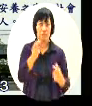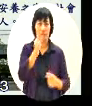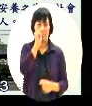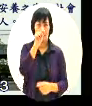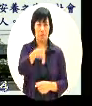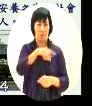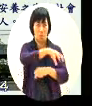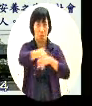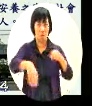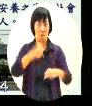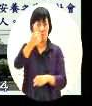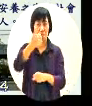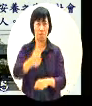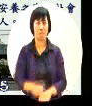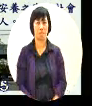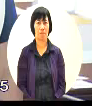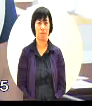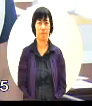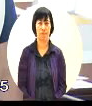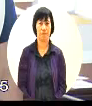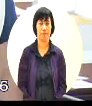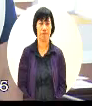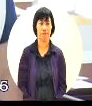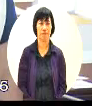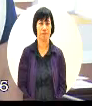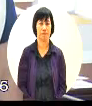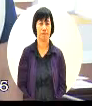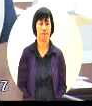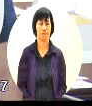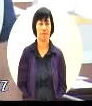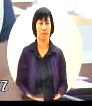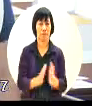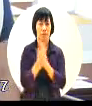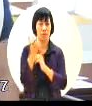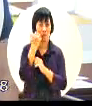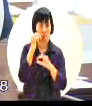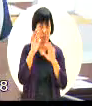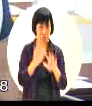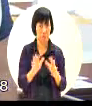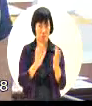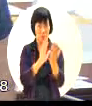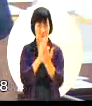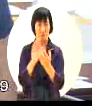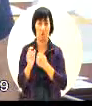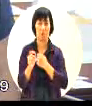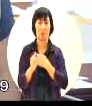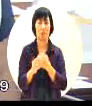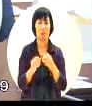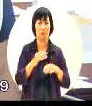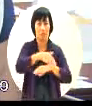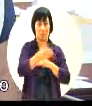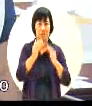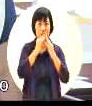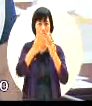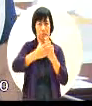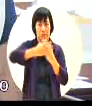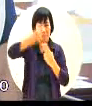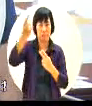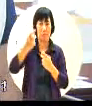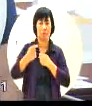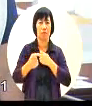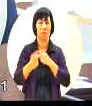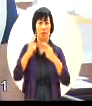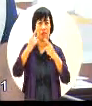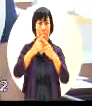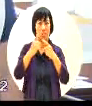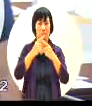好啊。尤其咱即卖为着面对着咱人口，咱县市合并了吼，啊人口增加